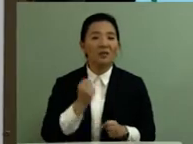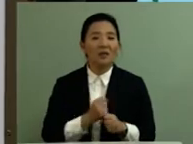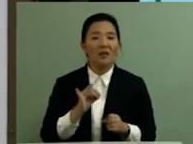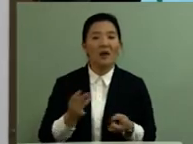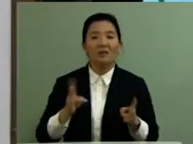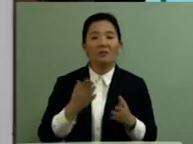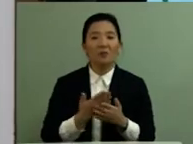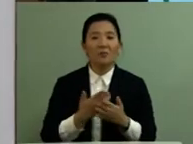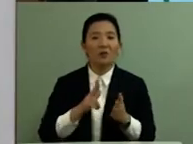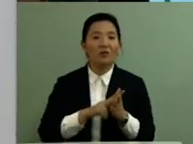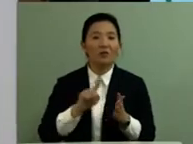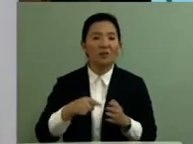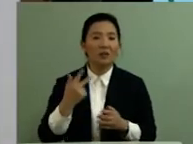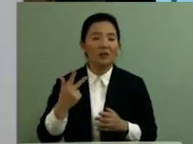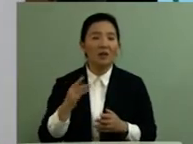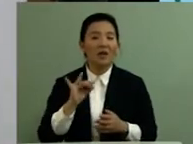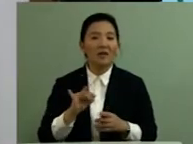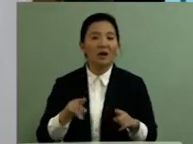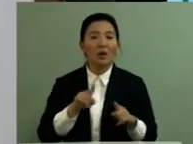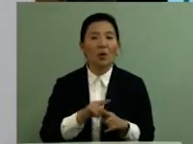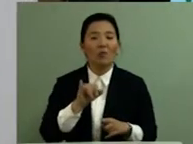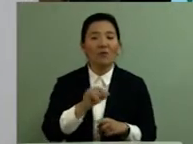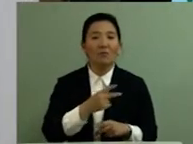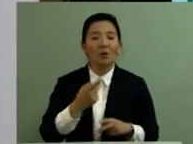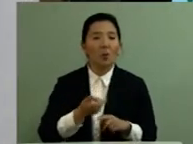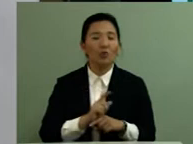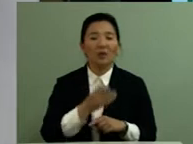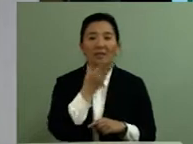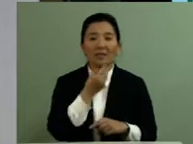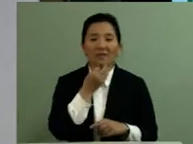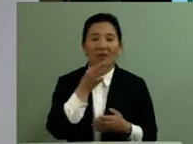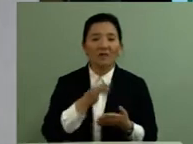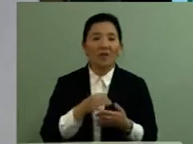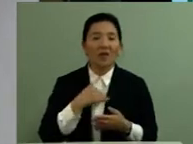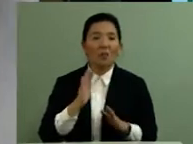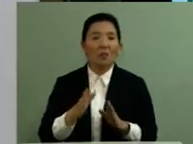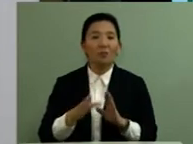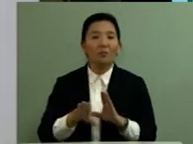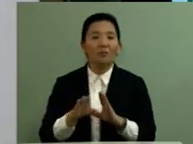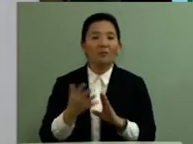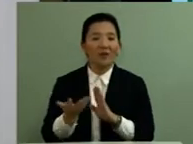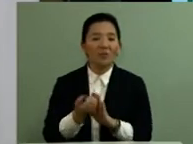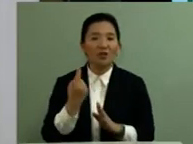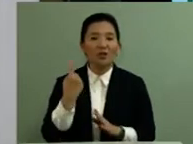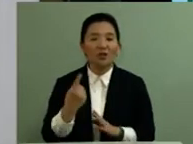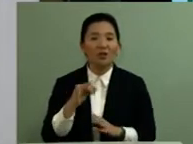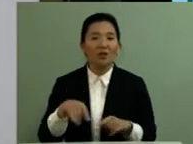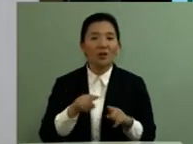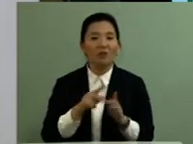примерно 8,3. И тогда у вас получится очень красивый ответ. Я вот уберу единичку, и